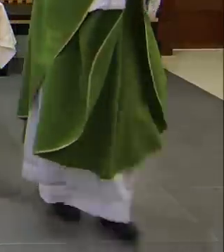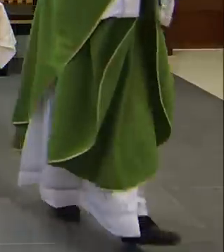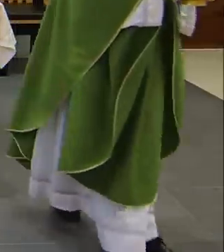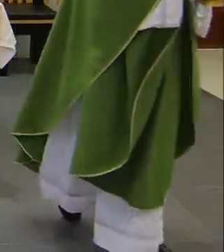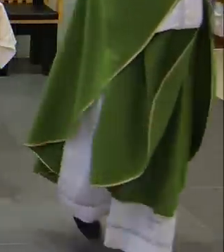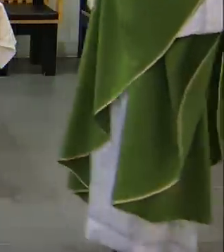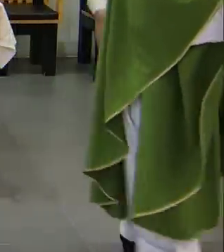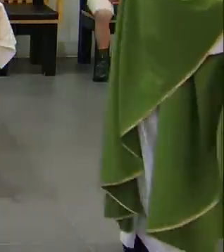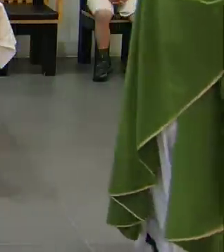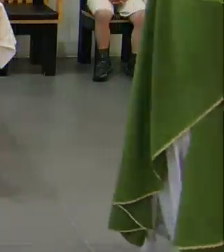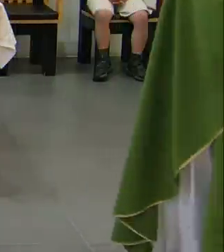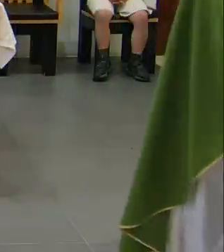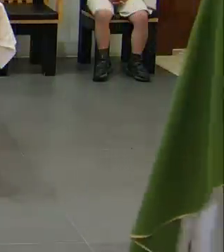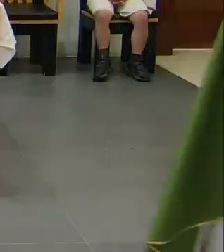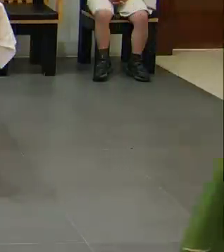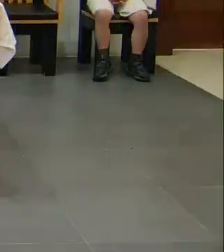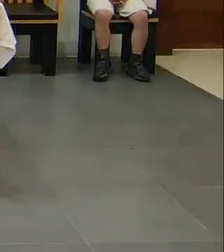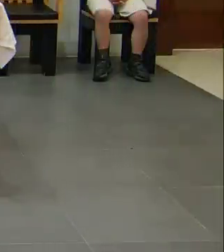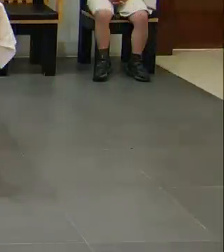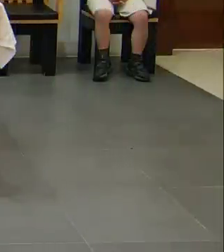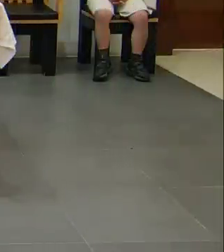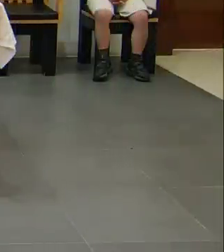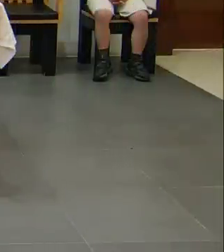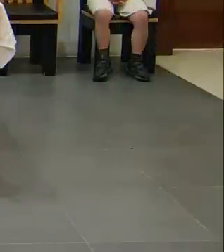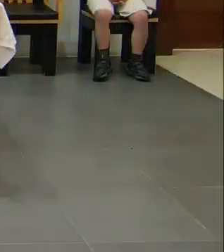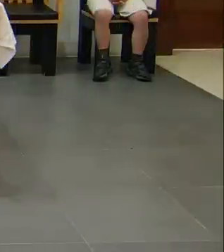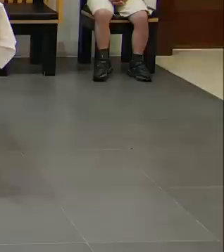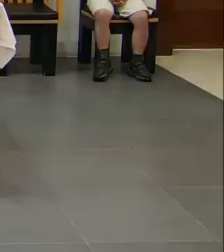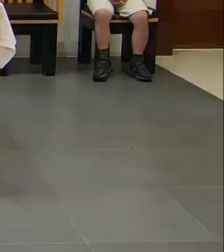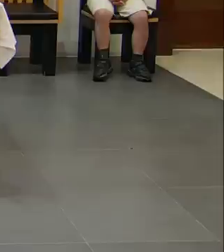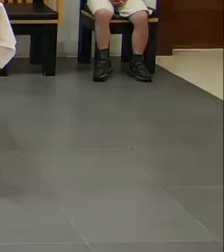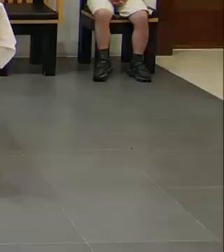Din ħajt irrid nagħtik